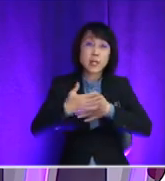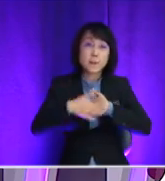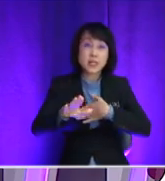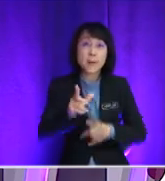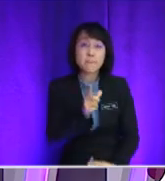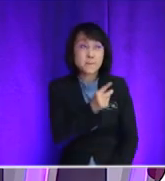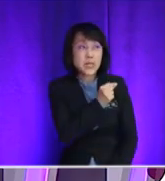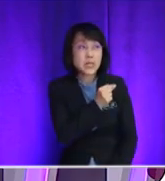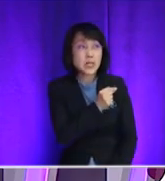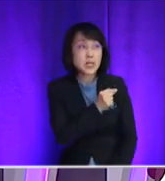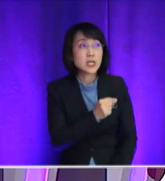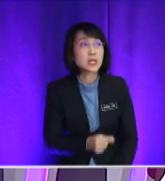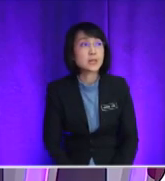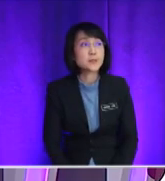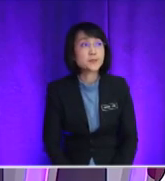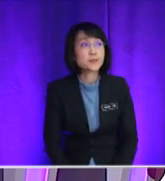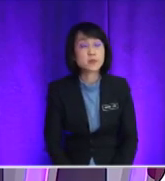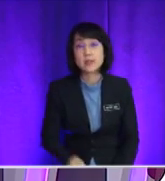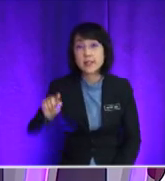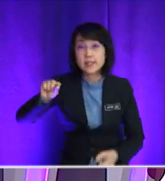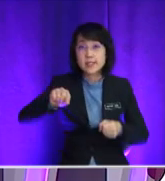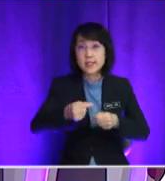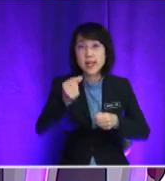kita lucu